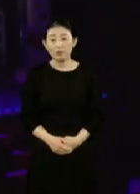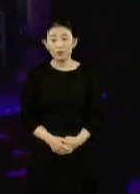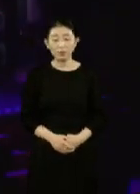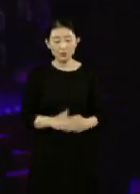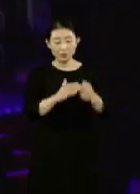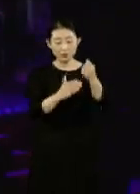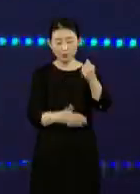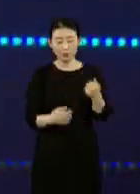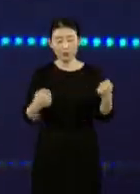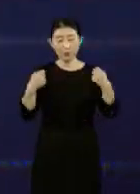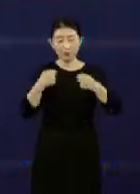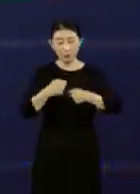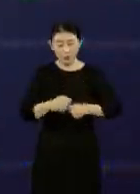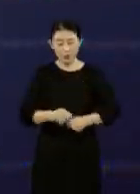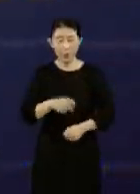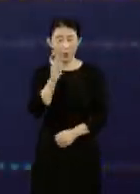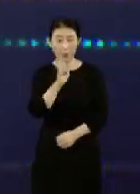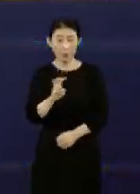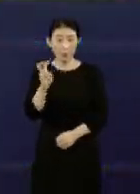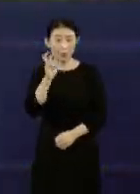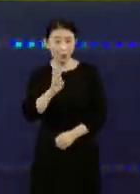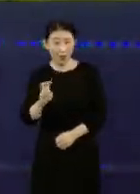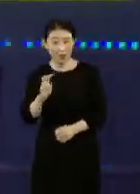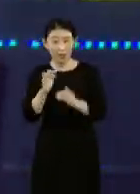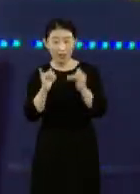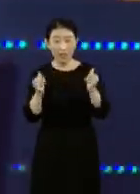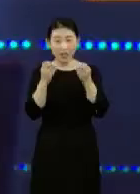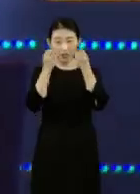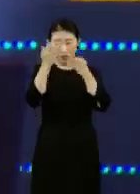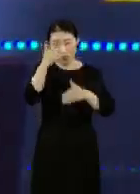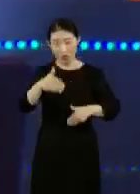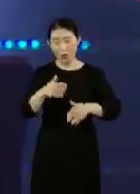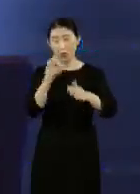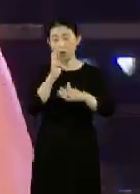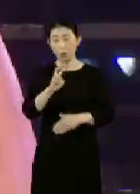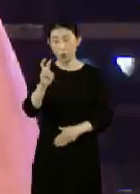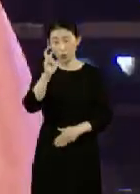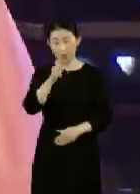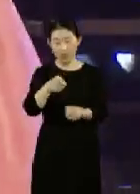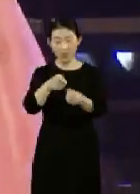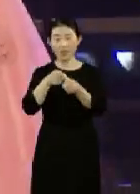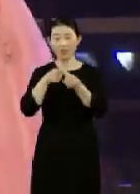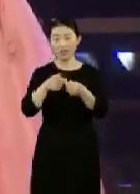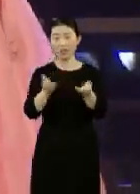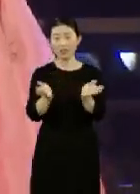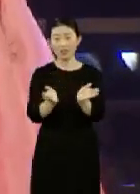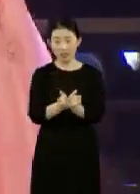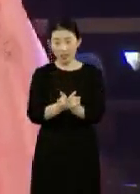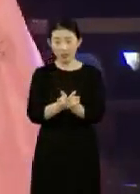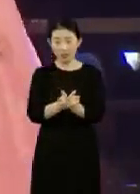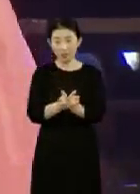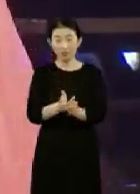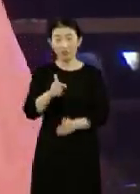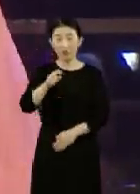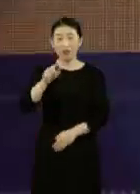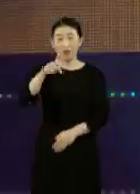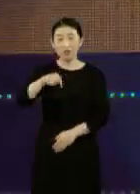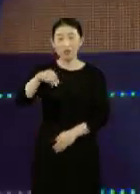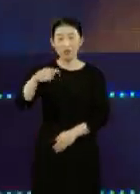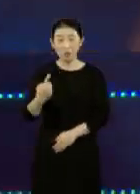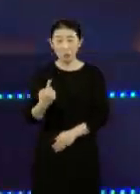한복을 곱게 차려입고 열창을 하는 가수는 새로운 충남의 노래 경연에서 대상을 받은 거꾸로 프로젝트